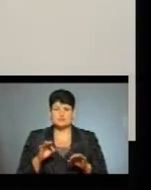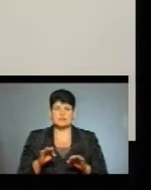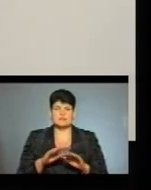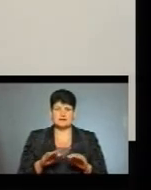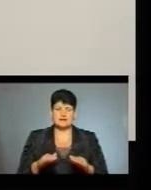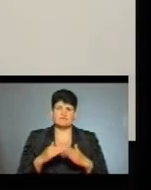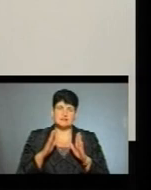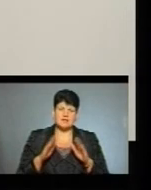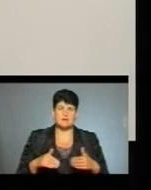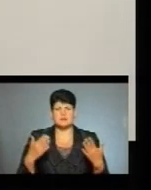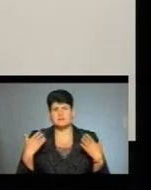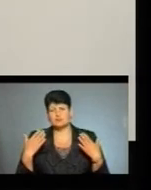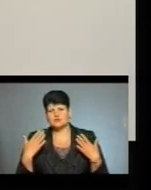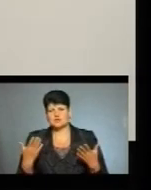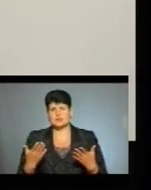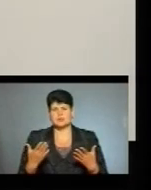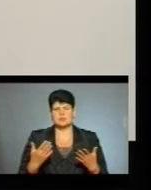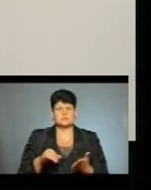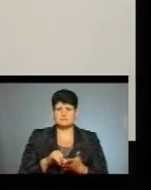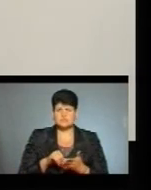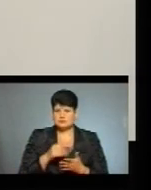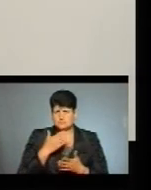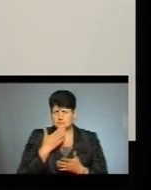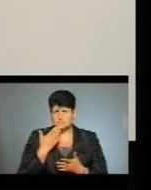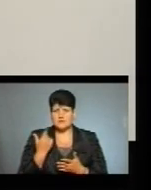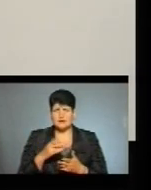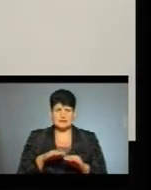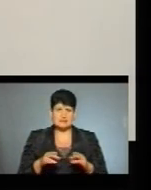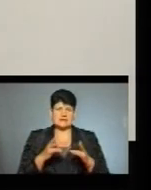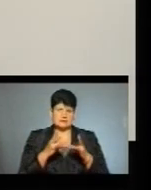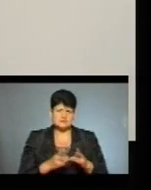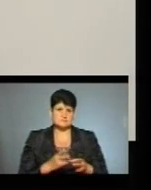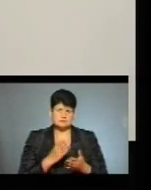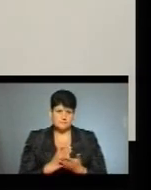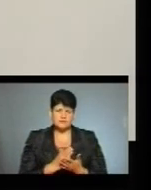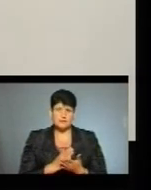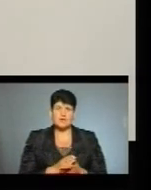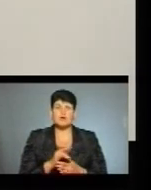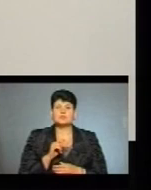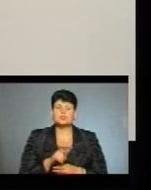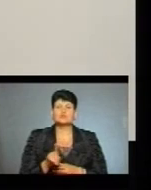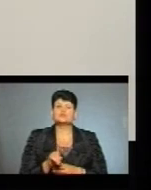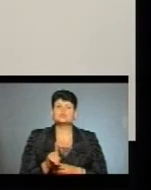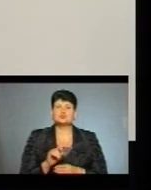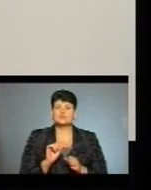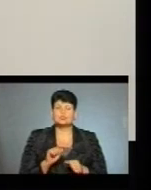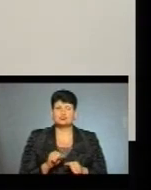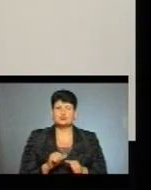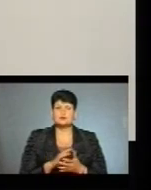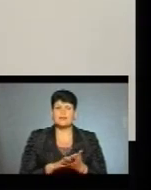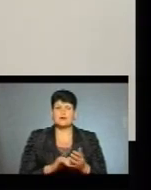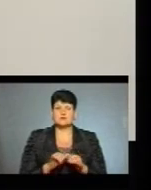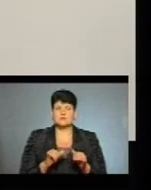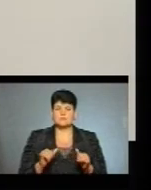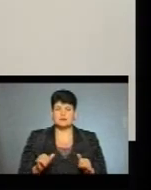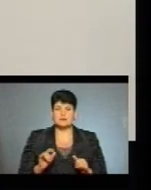на відпочинки, де навіть вони не присутні, діти травмуються. І тоді, що може далі розвинутися, дитина